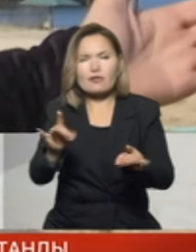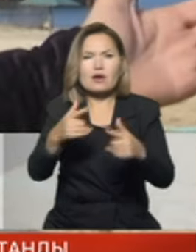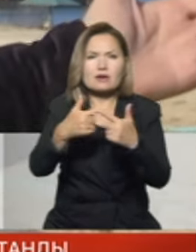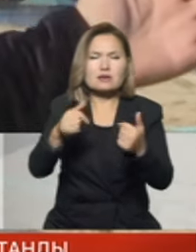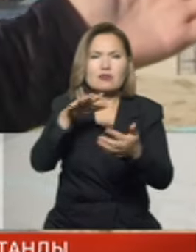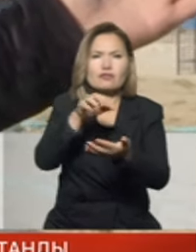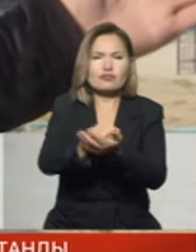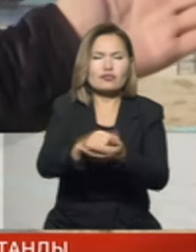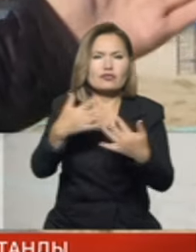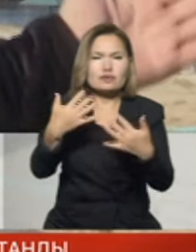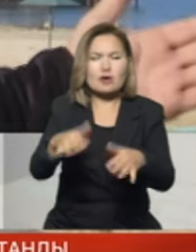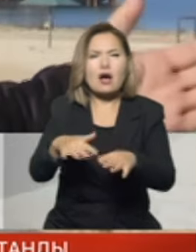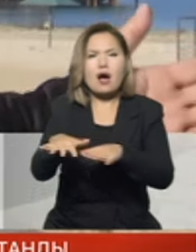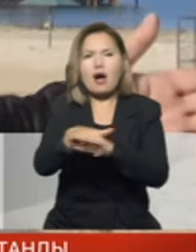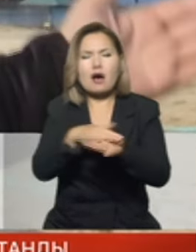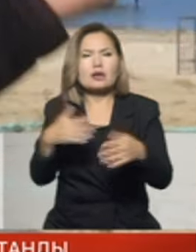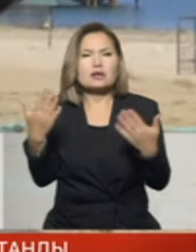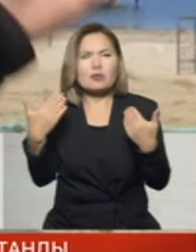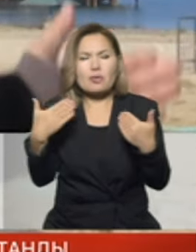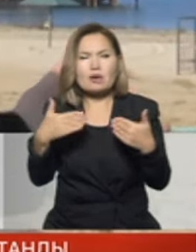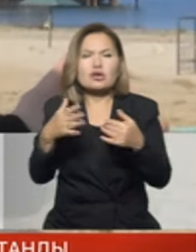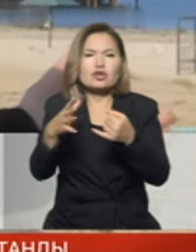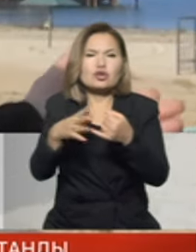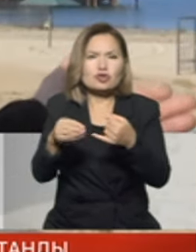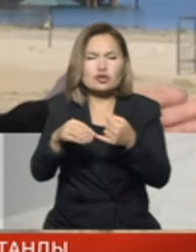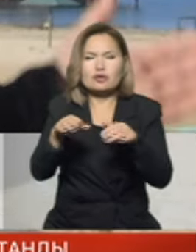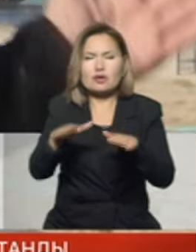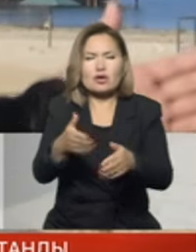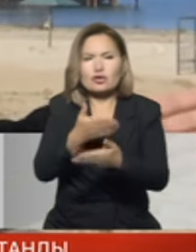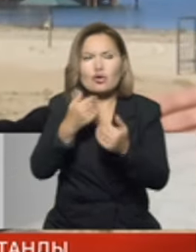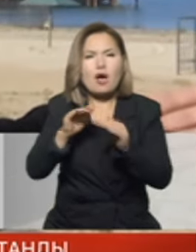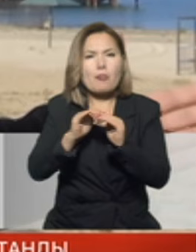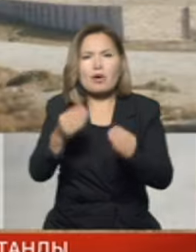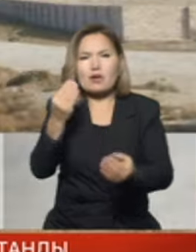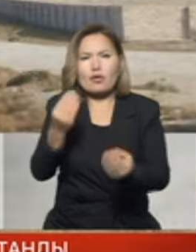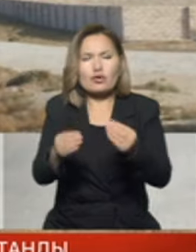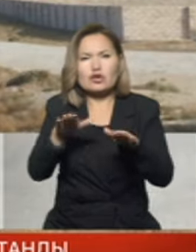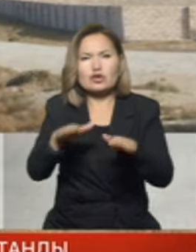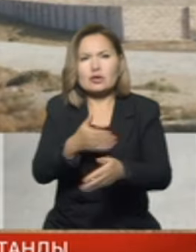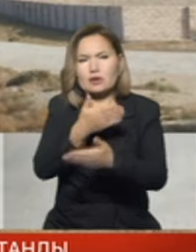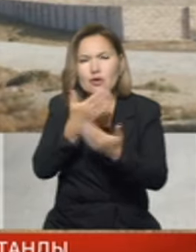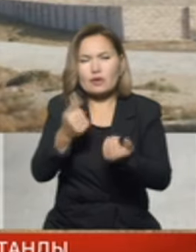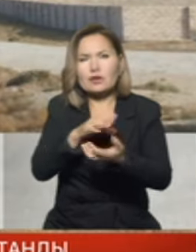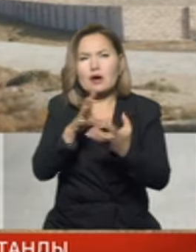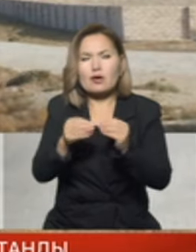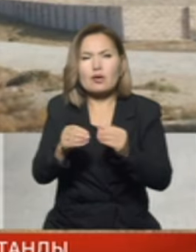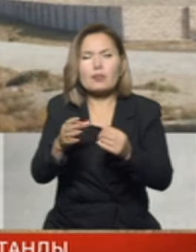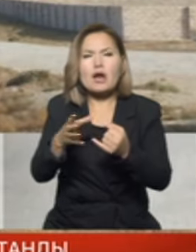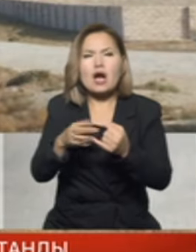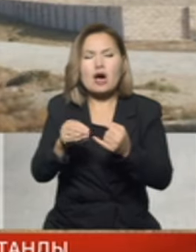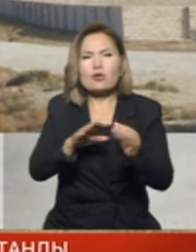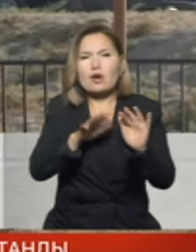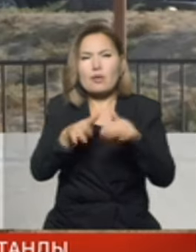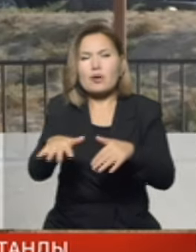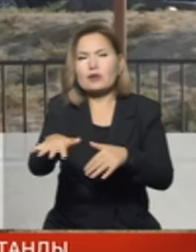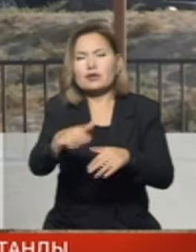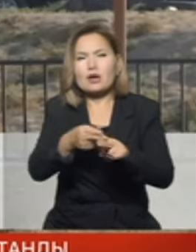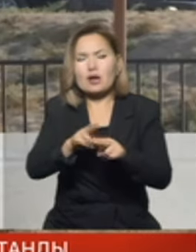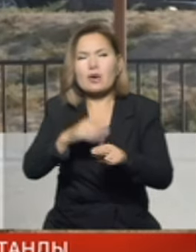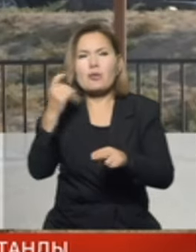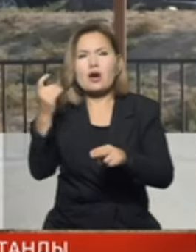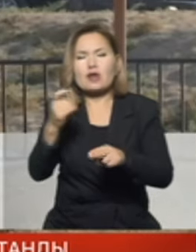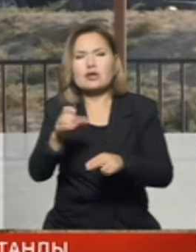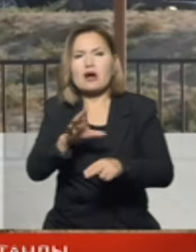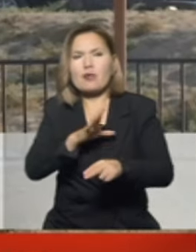жерге енді халықтың демалып, жазда балдардың түсуіне мүмкіншілік болмай тұр. Аталған жағалау кәсіпкер Дәурен Зәкеевтің